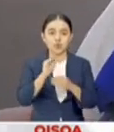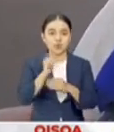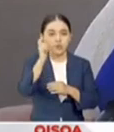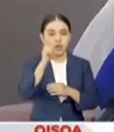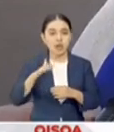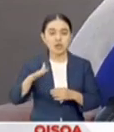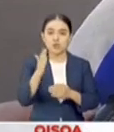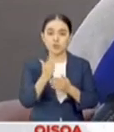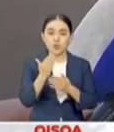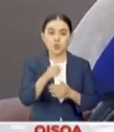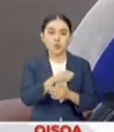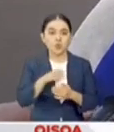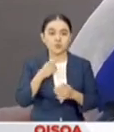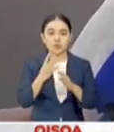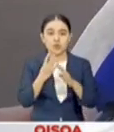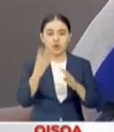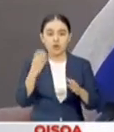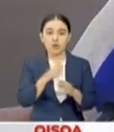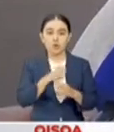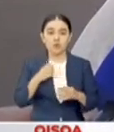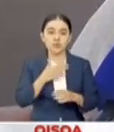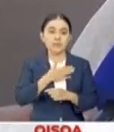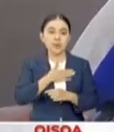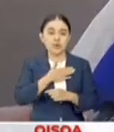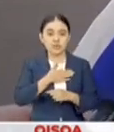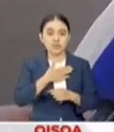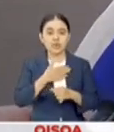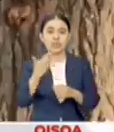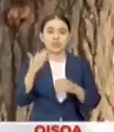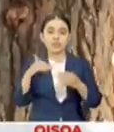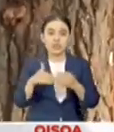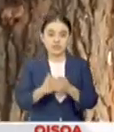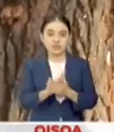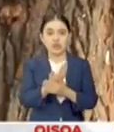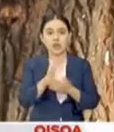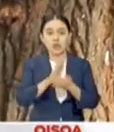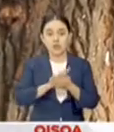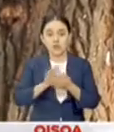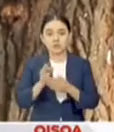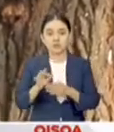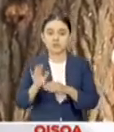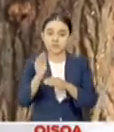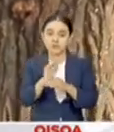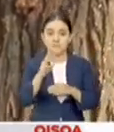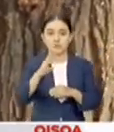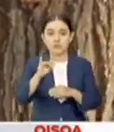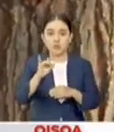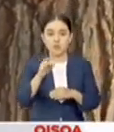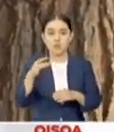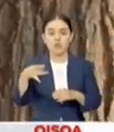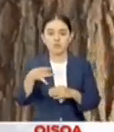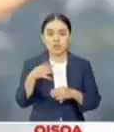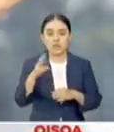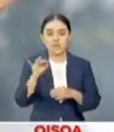bo'lib, ularni ham o'zimizni qatorimizga, o'zimizni bag'rimizga yangidan obod qilib olamiz. Mirzo Ulug'bek tumaniga